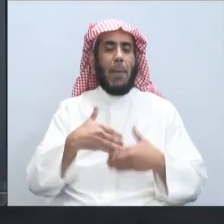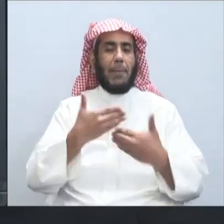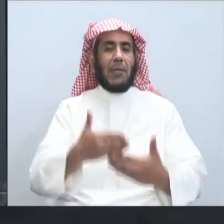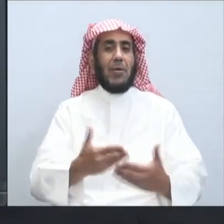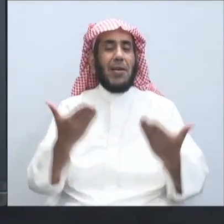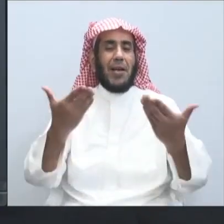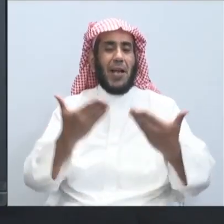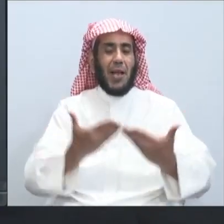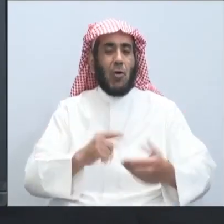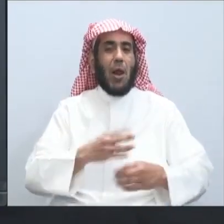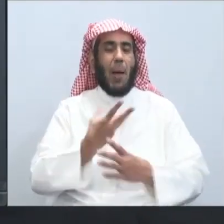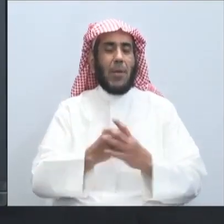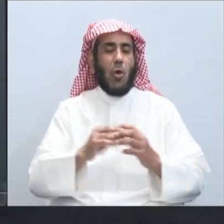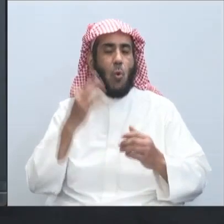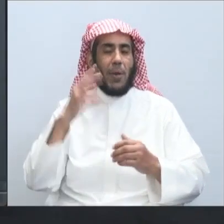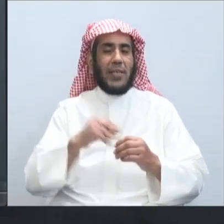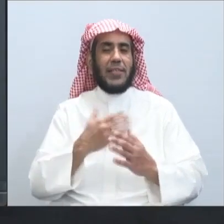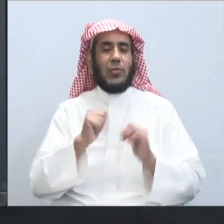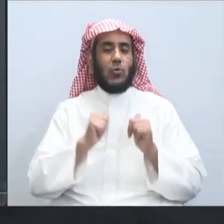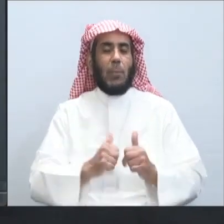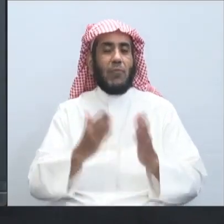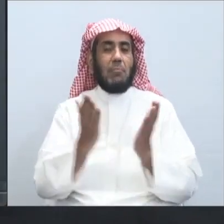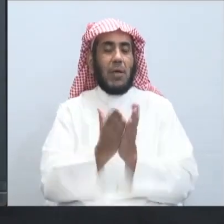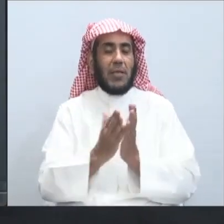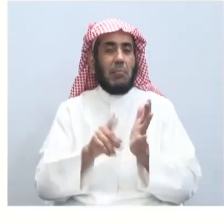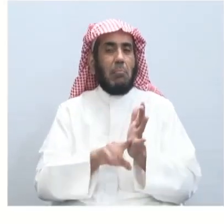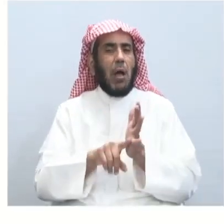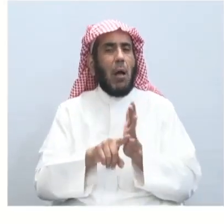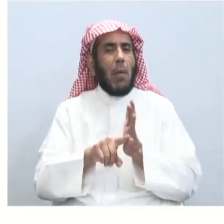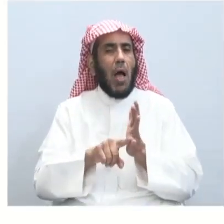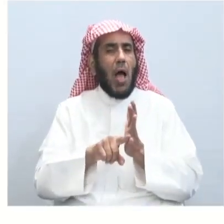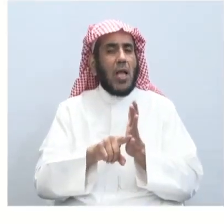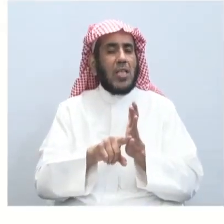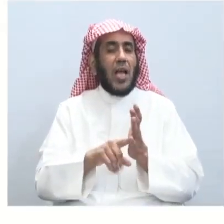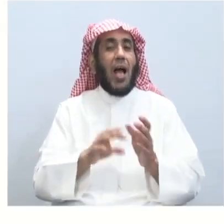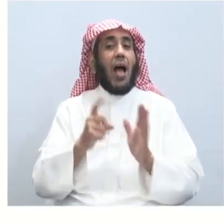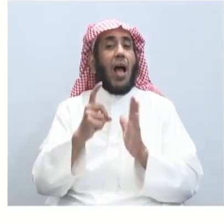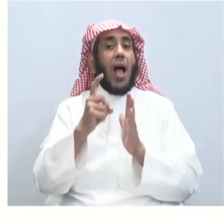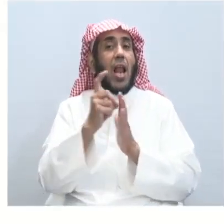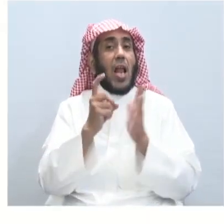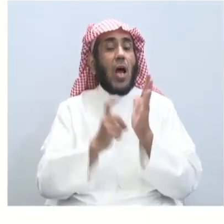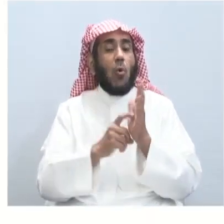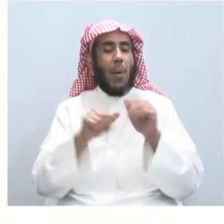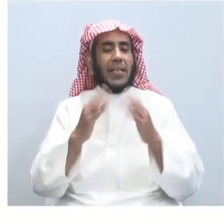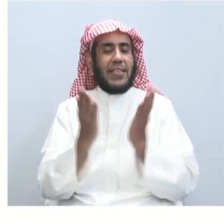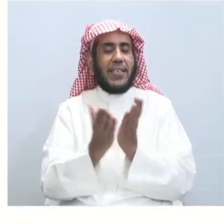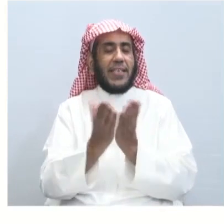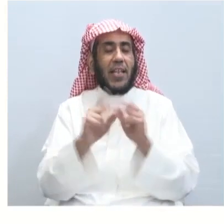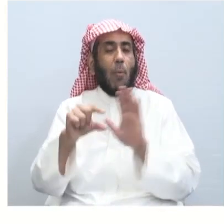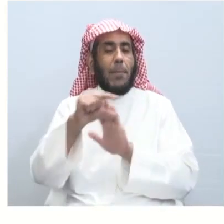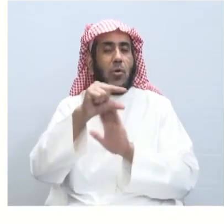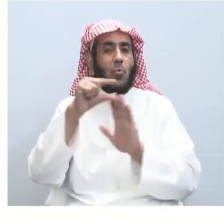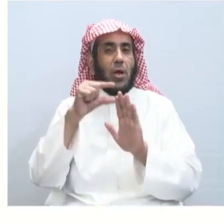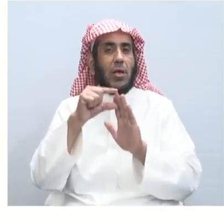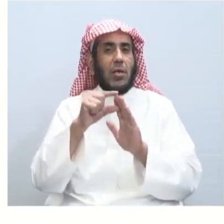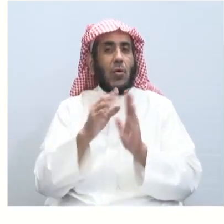حياكم الله ابنائي وبناتي الطلاب في ماده مبادئ القانون وبين يدينا درسنا في هذا اليوم بعنوان